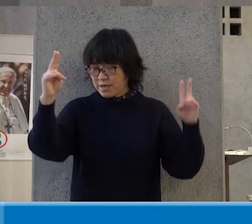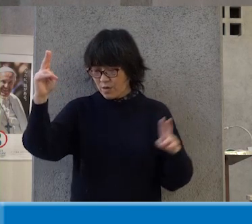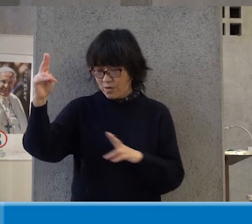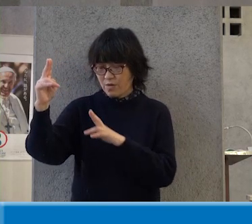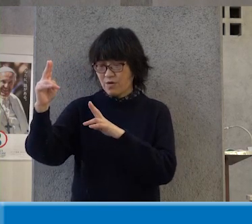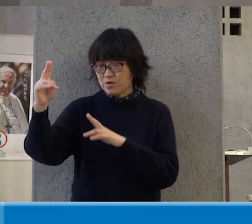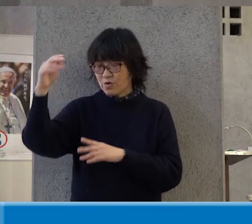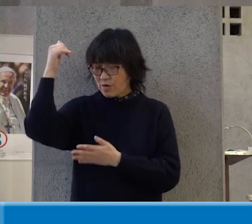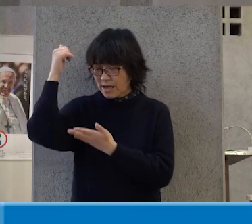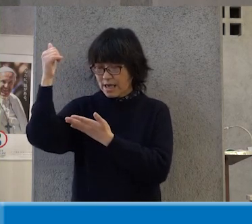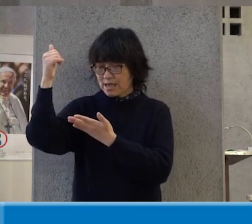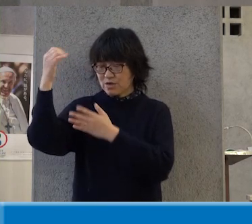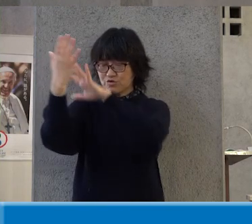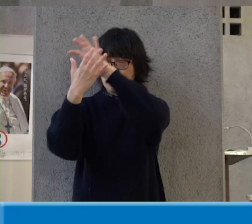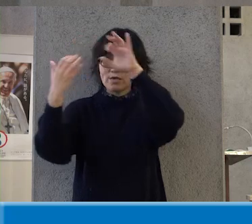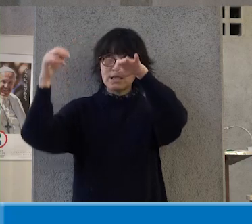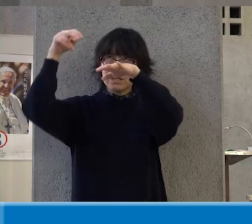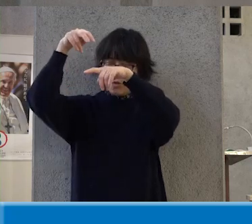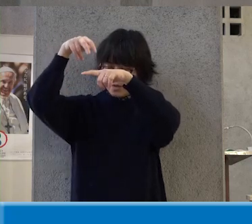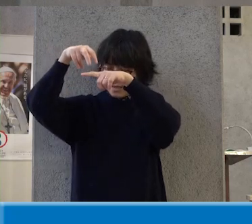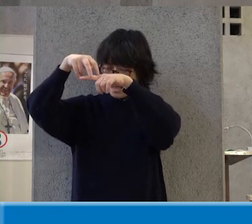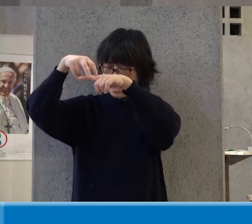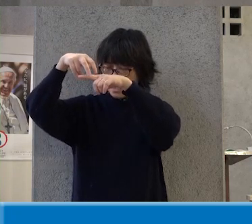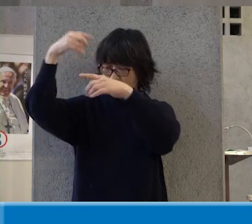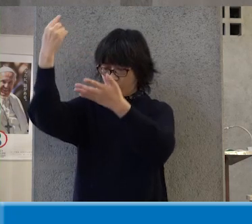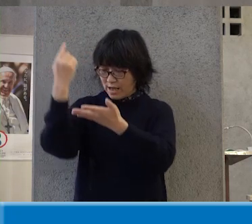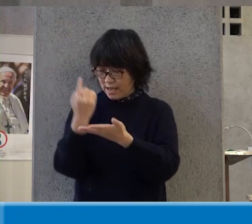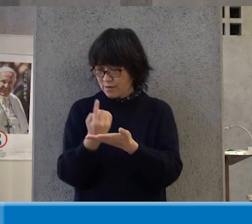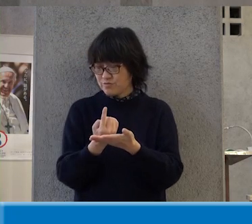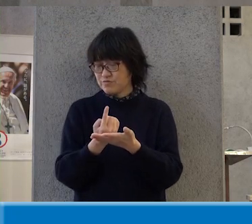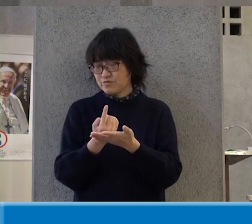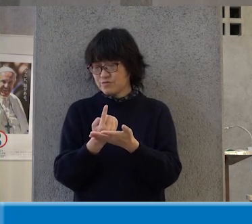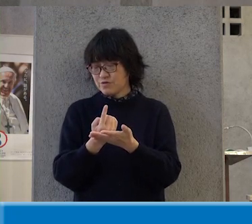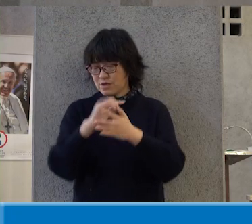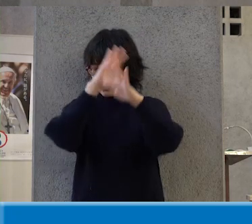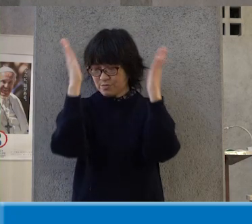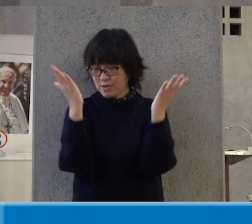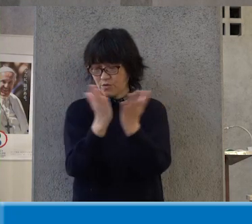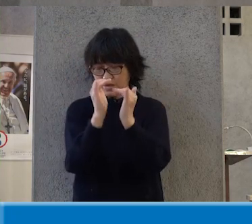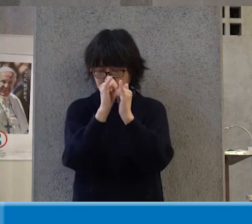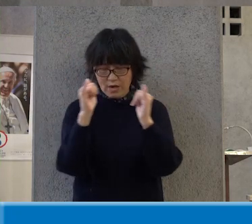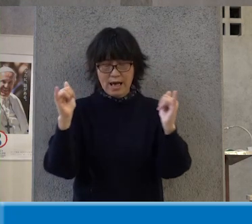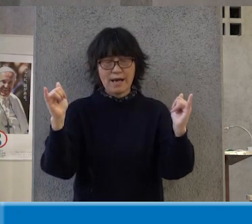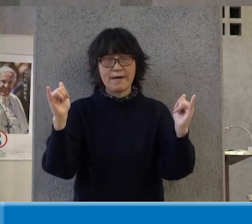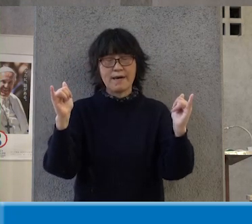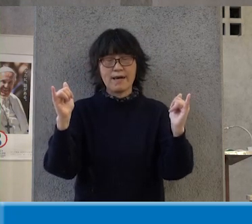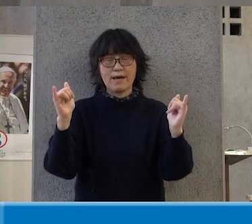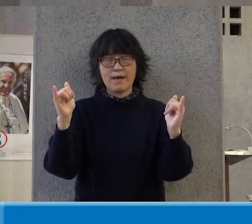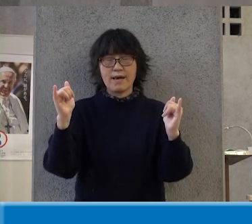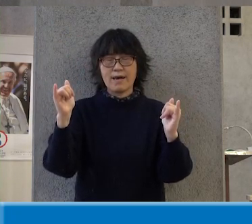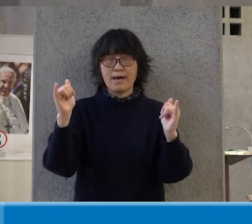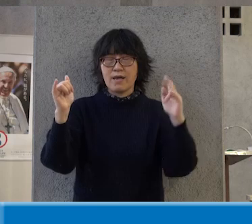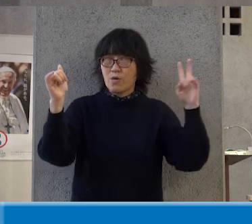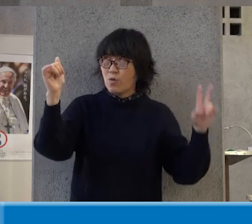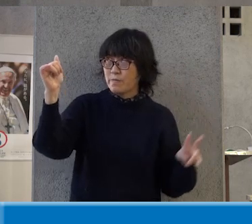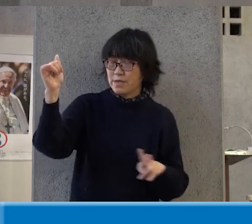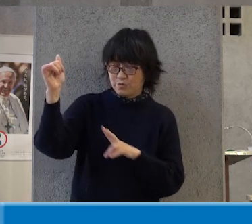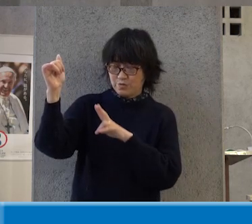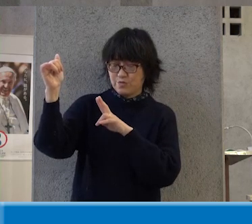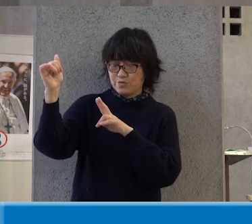よ、その方が雲に乗って来られる。すべての人の目が彼を仰ぎ